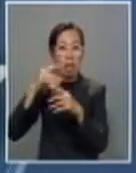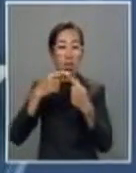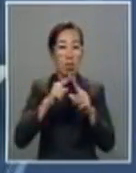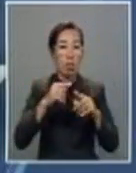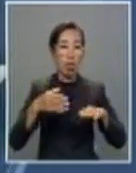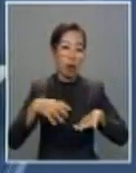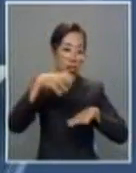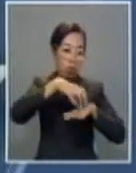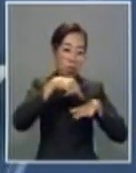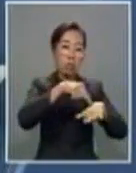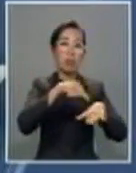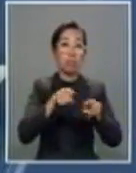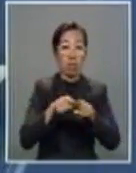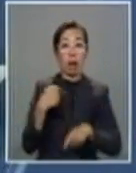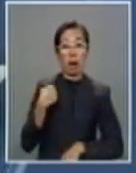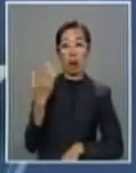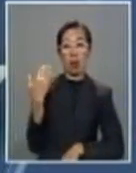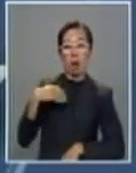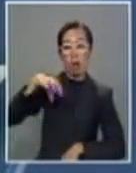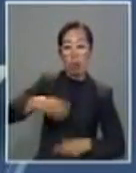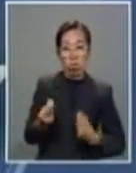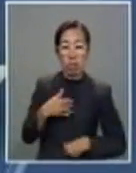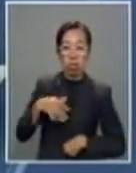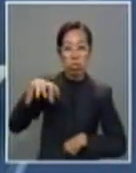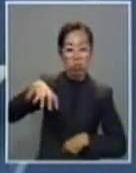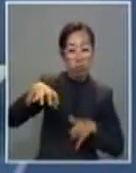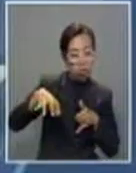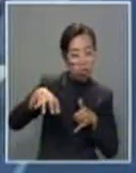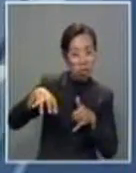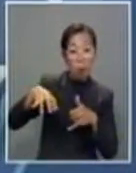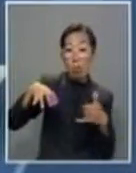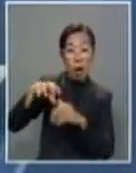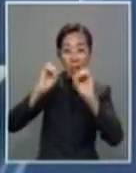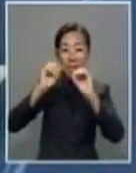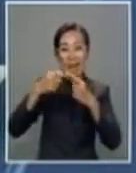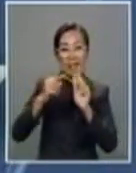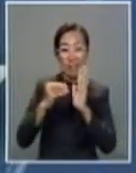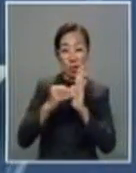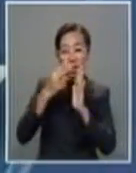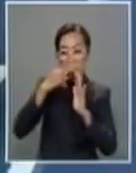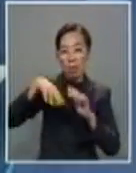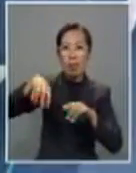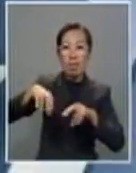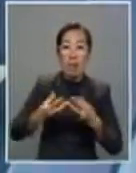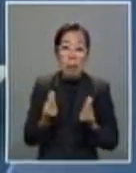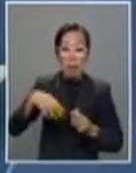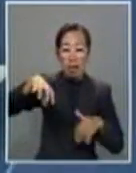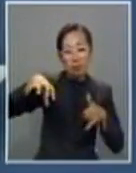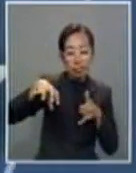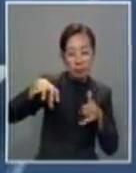านนะผมก็ไม่เคยเข้าหรอกเดินผ่านโอ้เนี่ยในกรุงเทพเนี่ยเขาเขียนไว้เลย ต่ำกว่